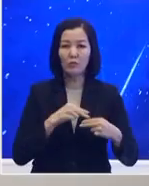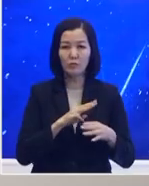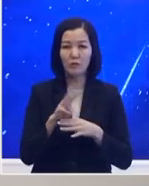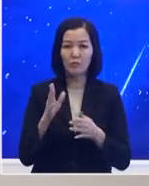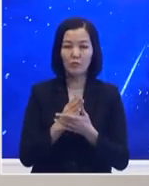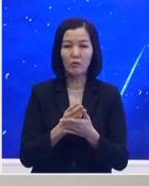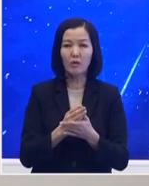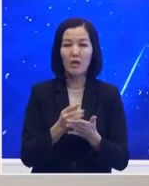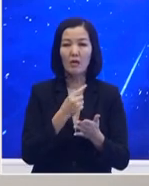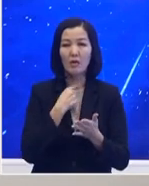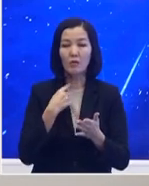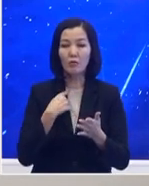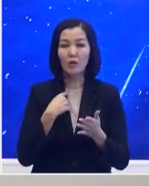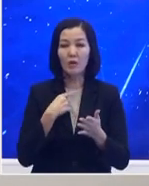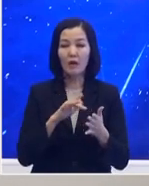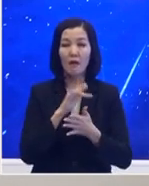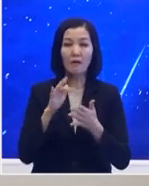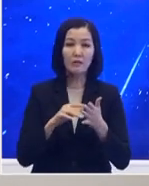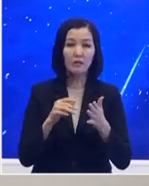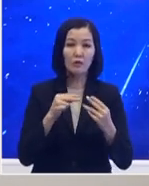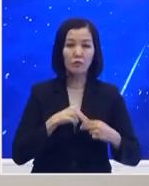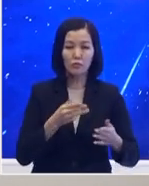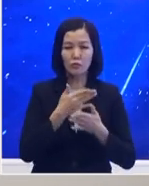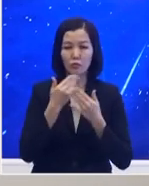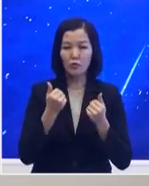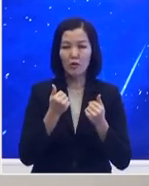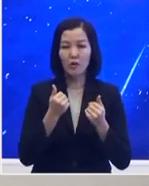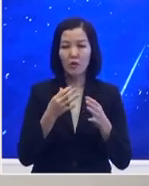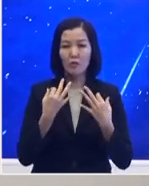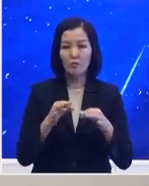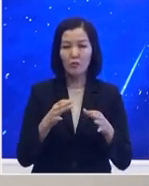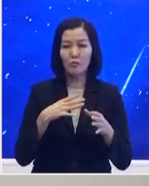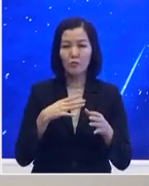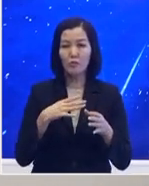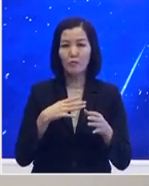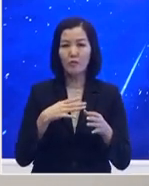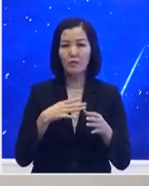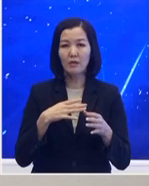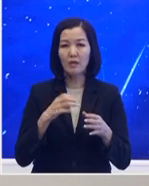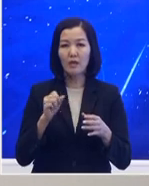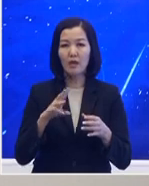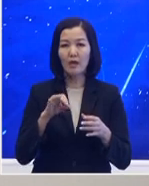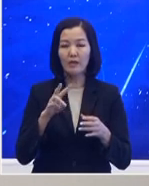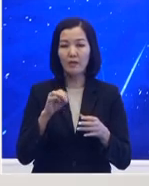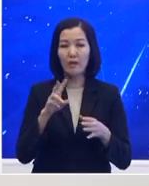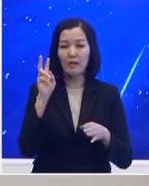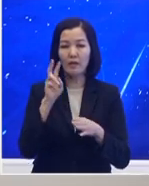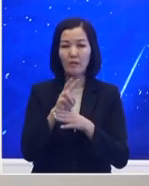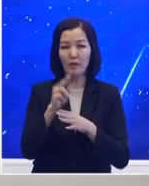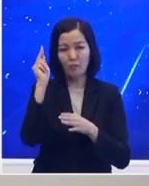Талдықорған қаласында жұмыссыз жүрдім. Содан осындай бағдарлама бар деген соң сол атамекенге барып, бірай